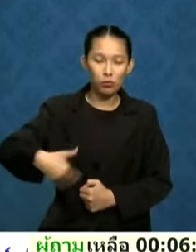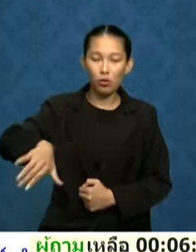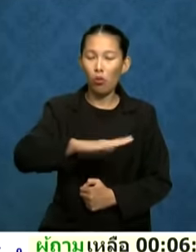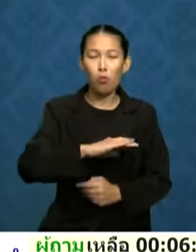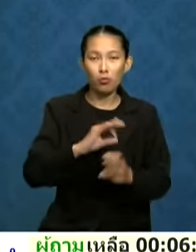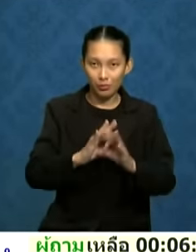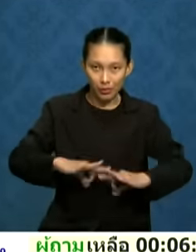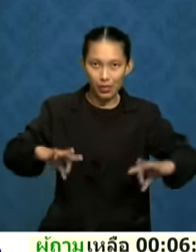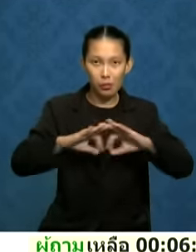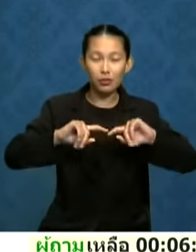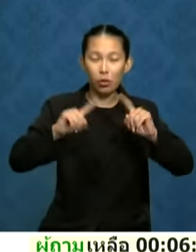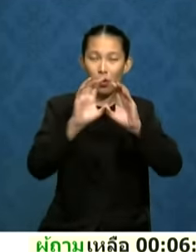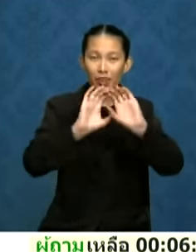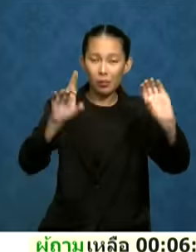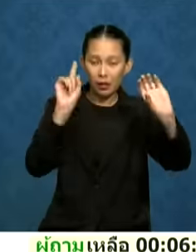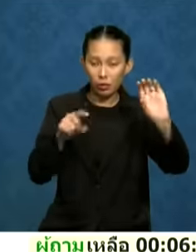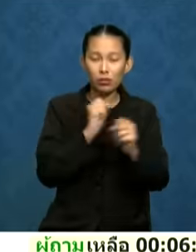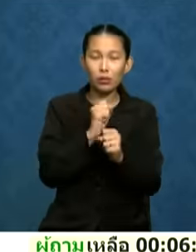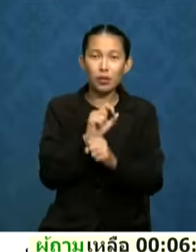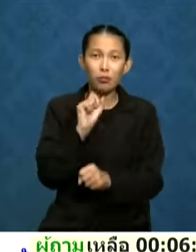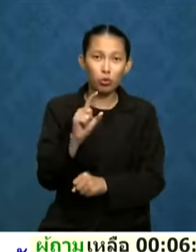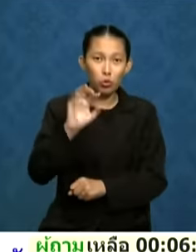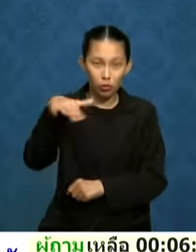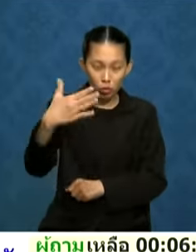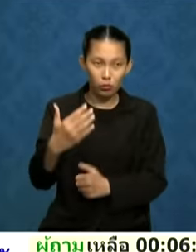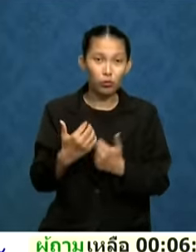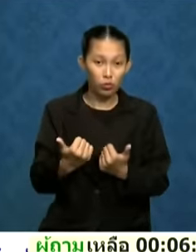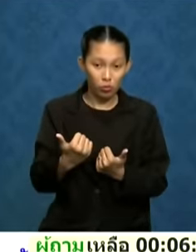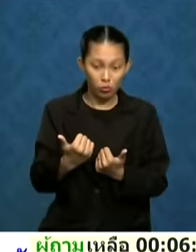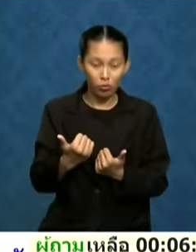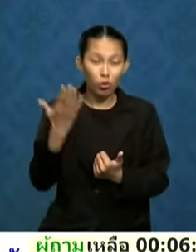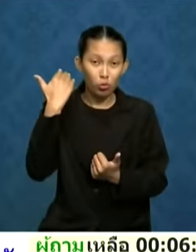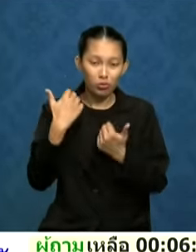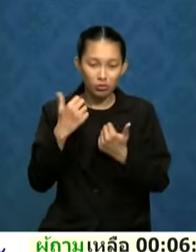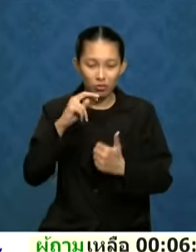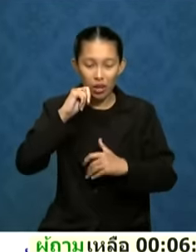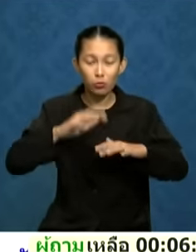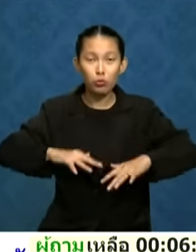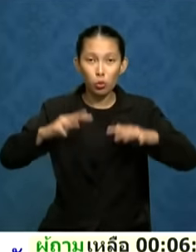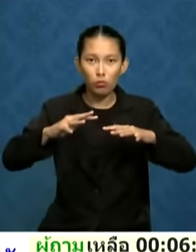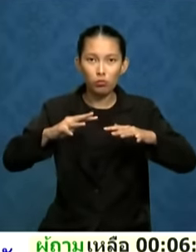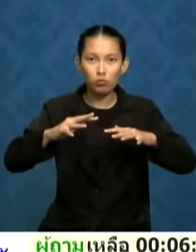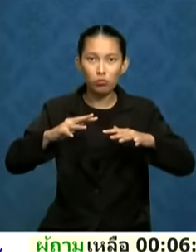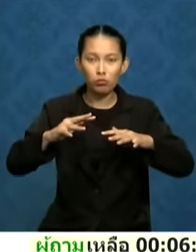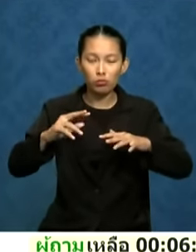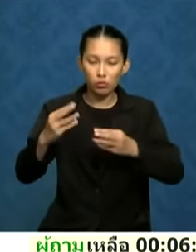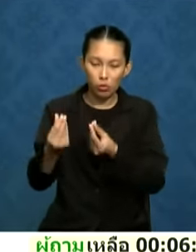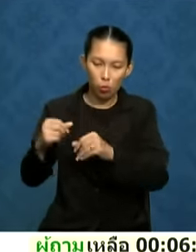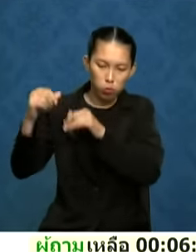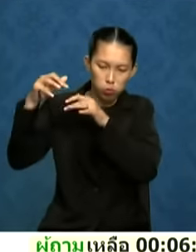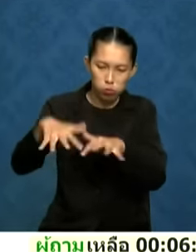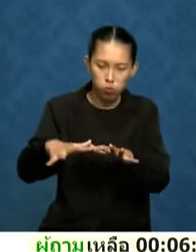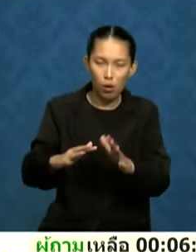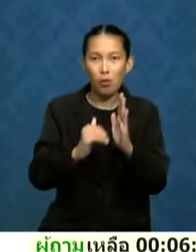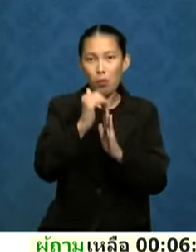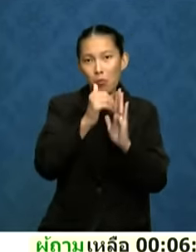คัญนะครับแต่วารัฐบาลต้องทำเรื่เร่ดวนในขณะนั้นน้กลังท่วมคนกำลงทะลมบ้านเรีนของประชาชนใ